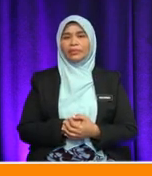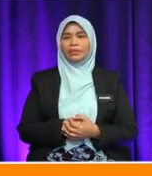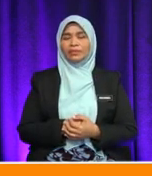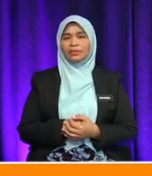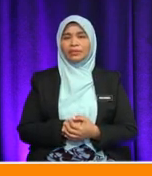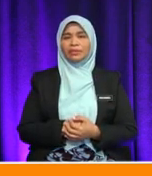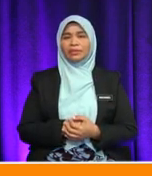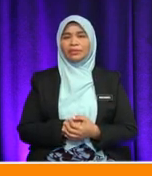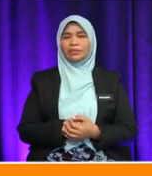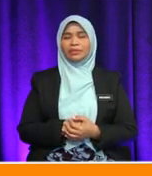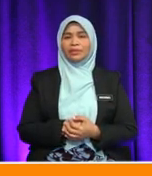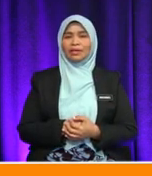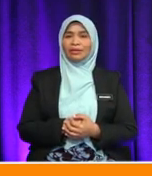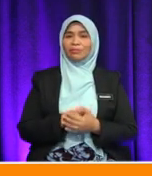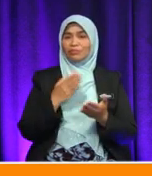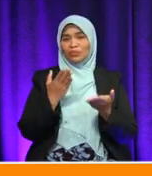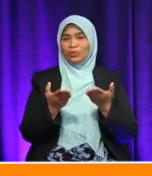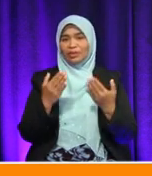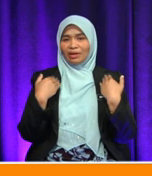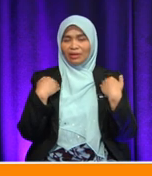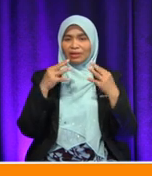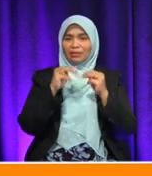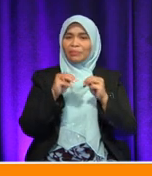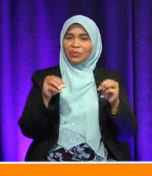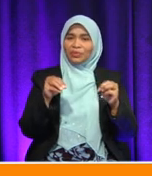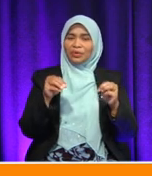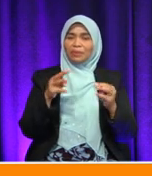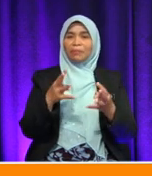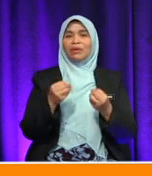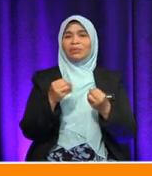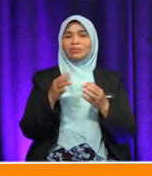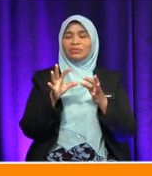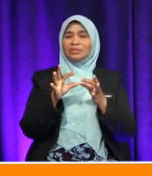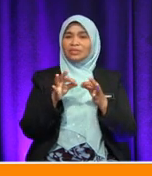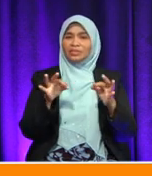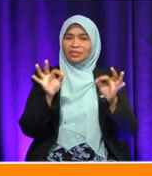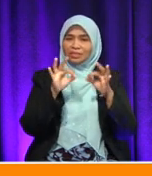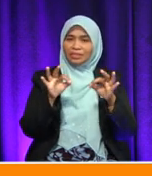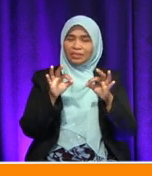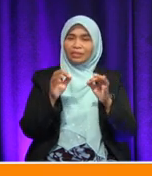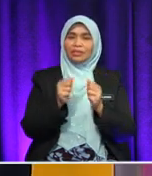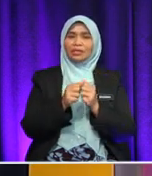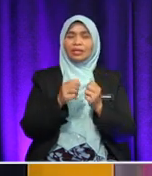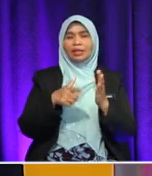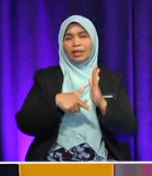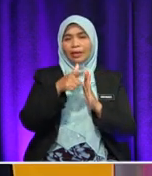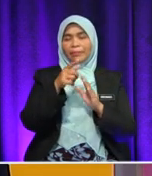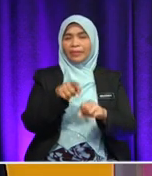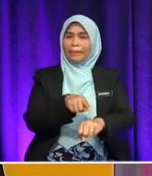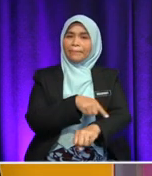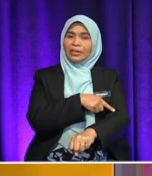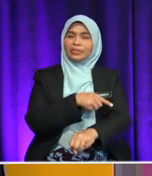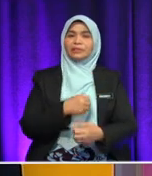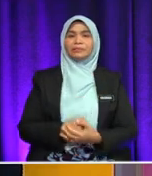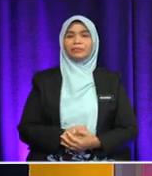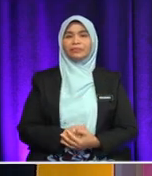murid kita lagi jadi secara ringkas Apa itu salat sunat istikharah